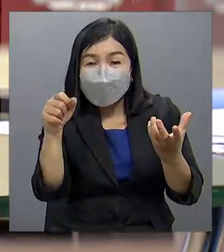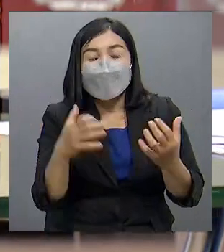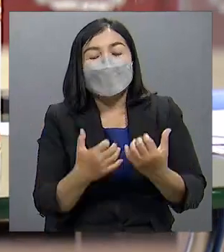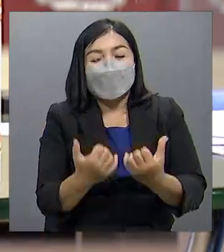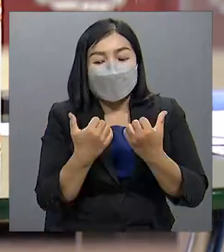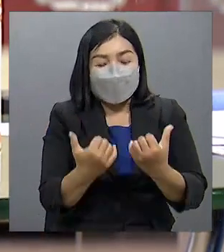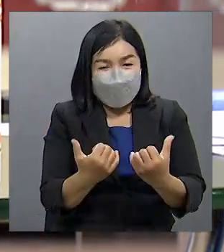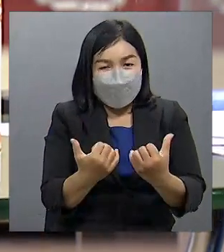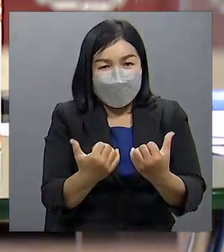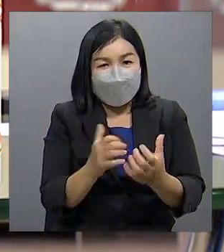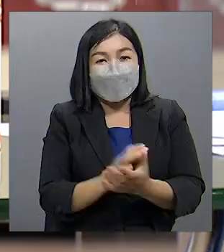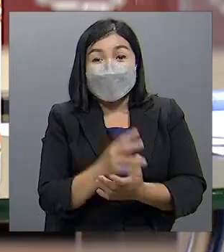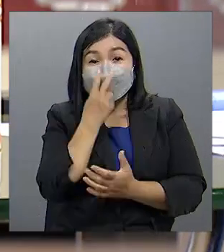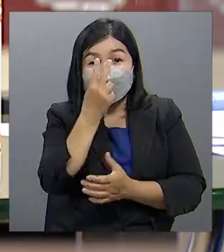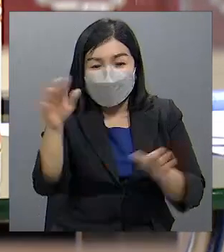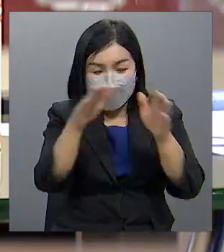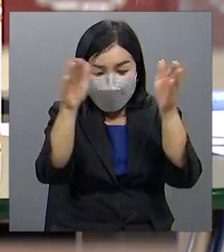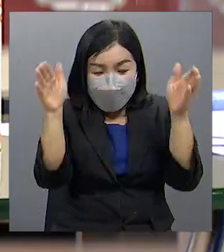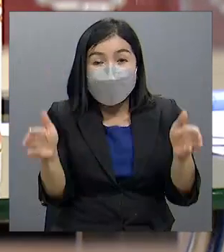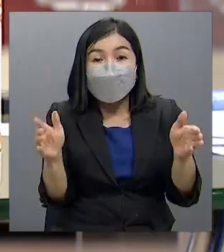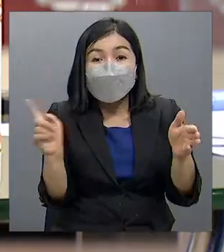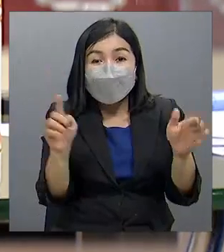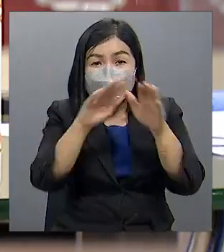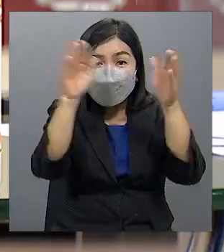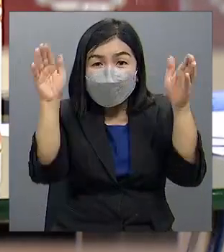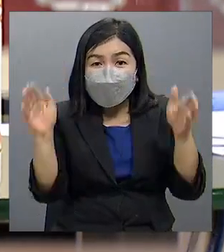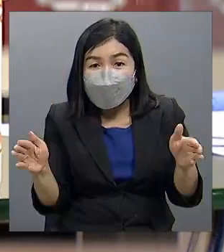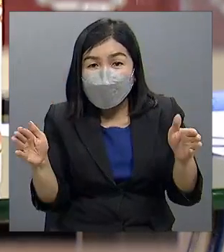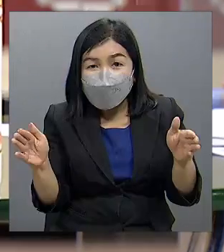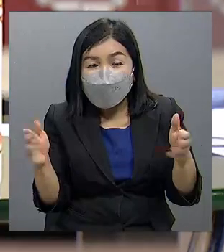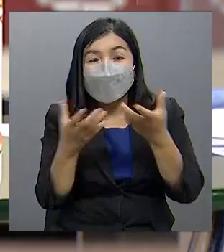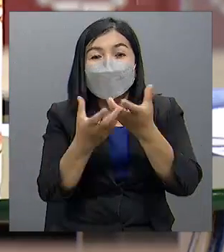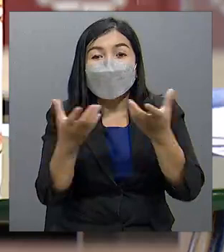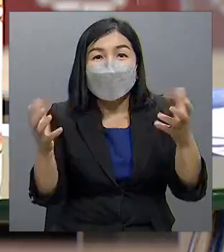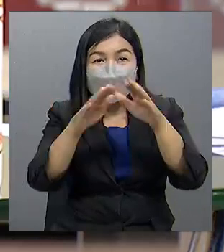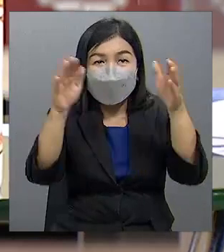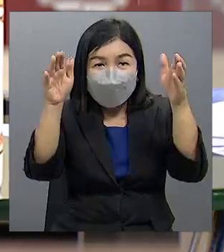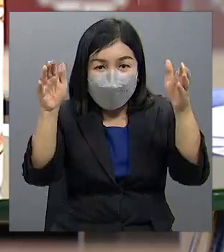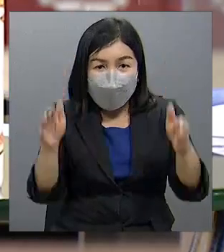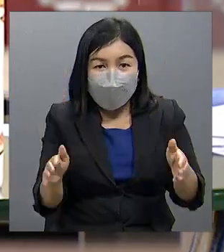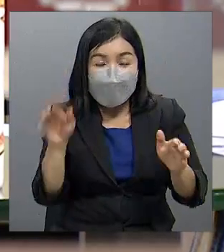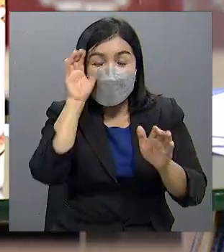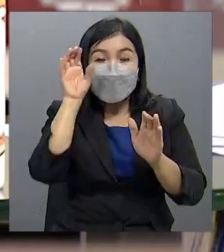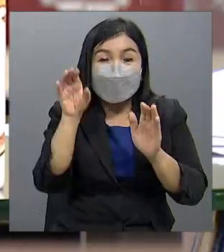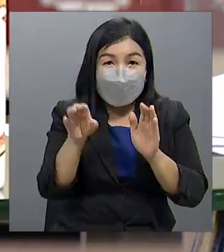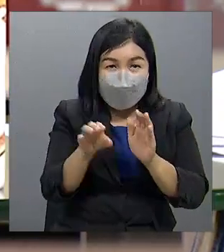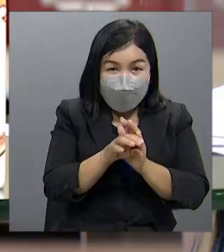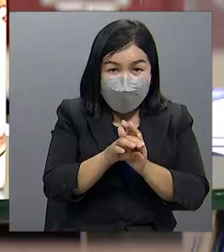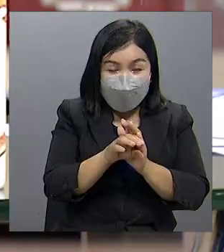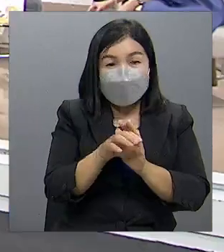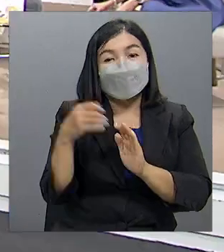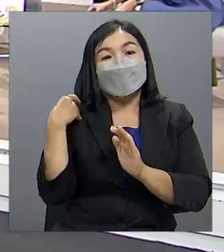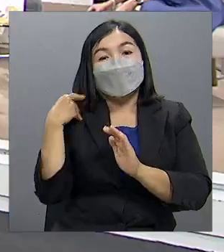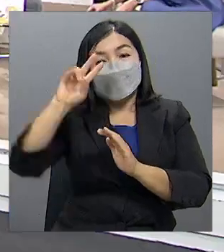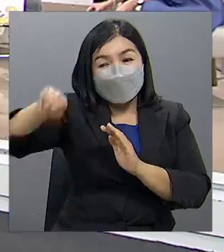ที่อยู่ข้างหน้าเราสามคนเขาเรียกว่ากล่องปริศนาสิริศิลปิน AR Art for Life Mystery Box ว้า